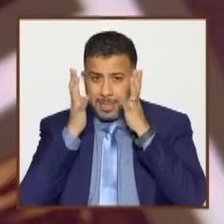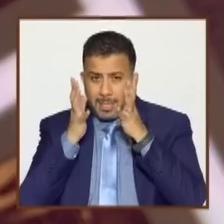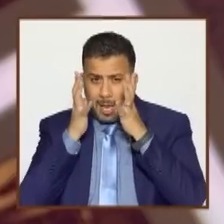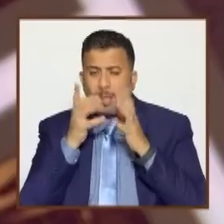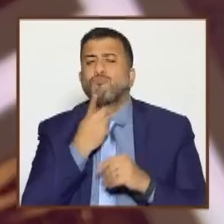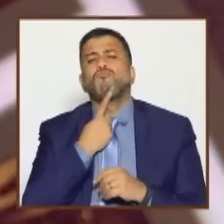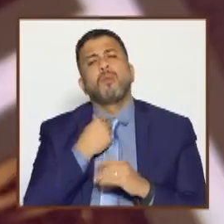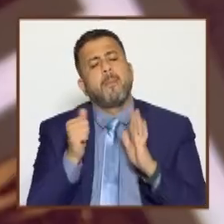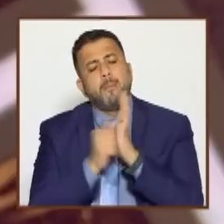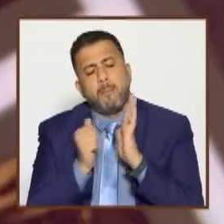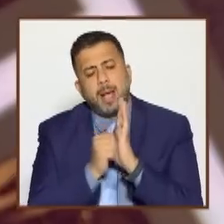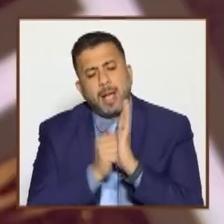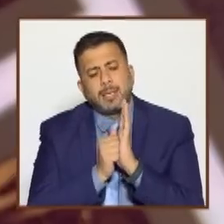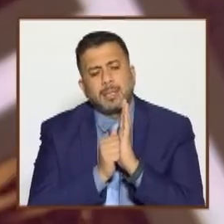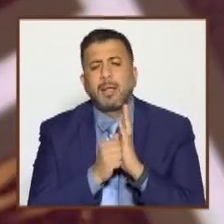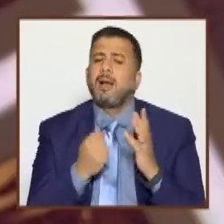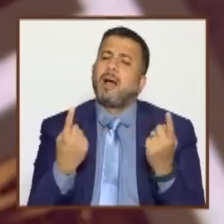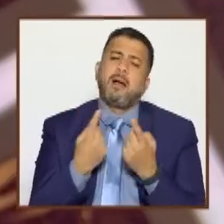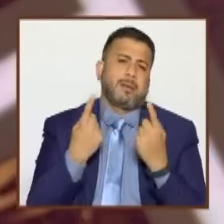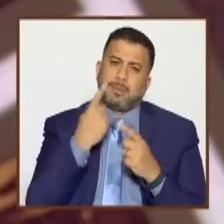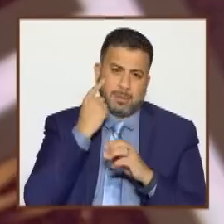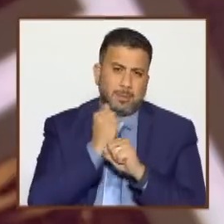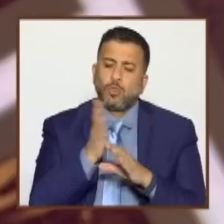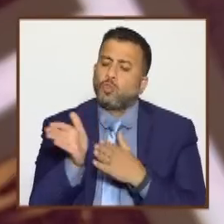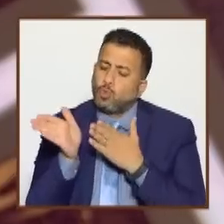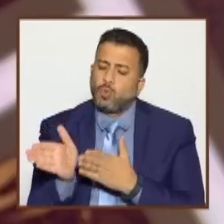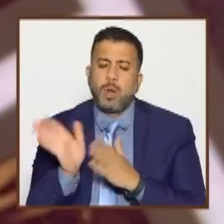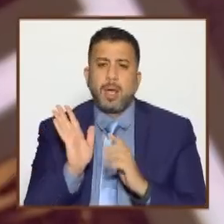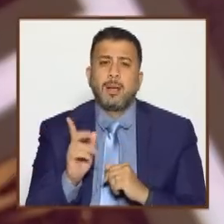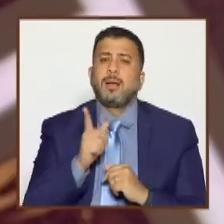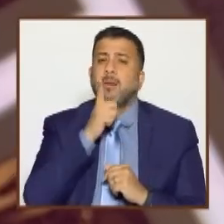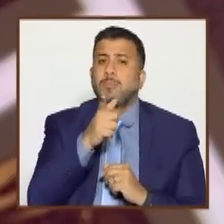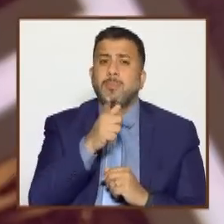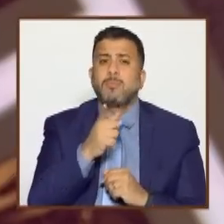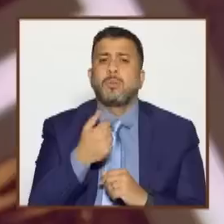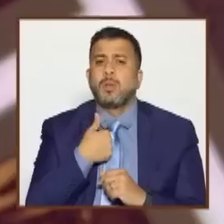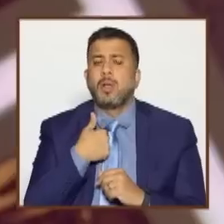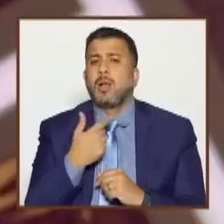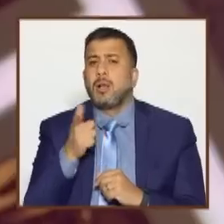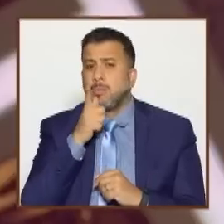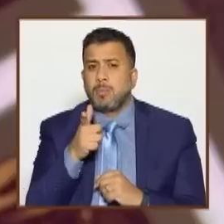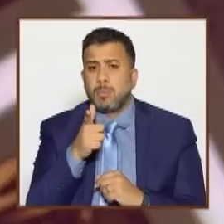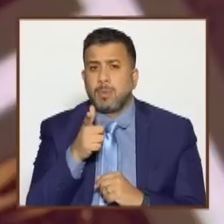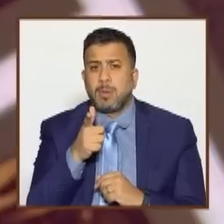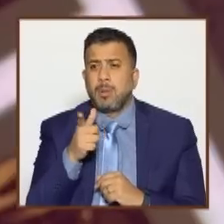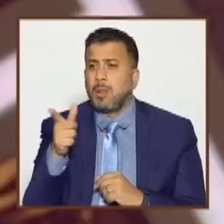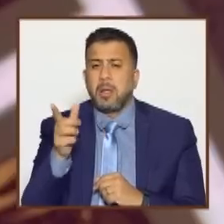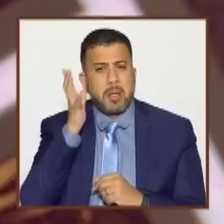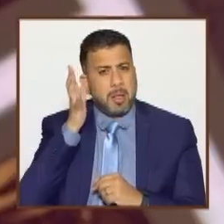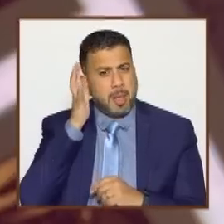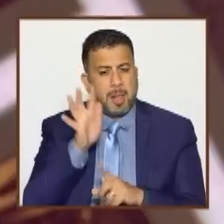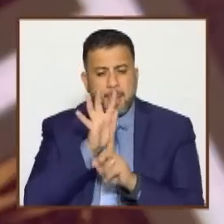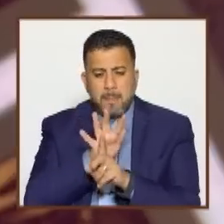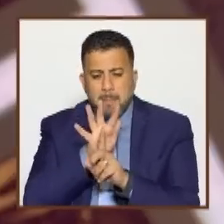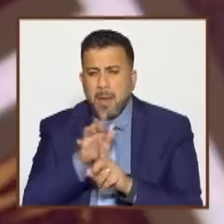وأشرح لصدره فإنها لا بأس بذلك لأنها سنة، وخاصة إذا قال عندنا إمام لا يطيل، عندنا إمام